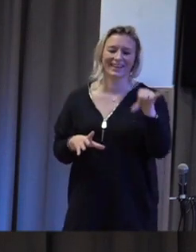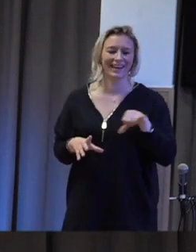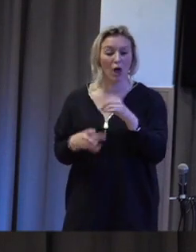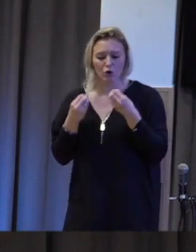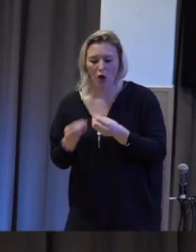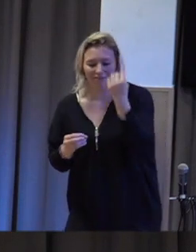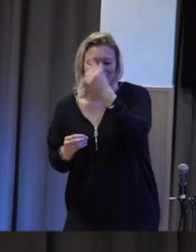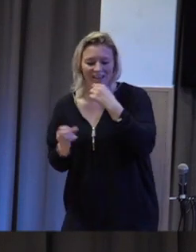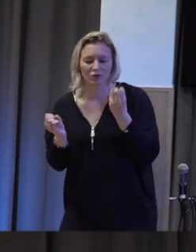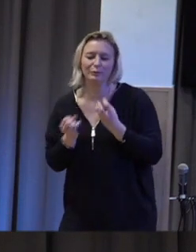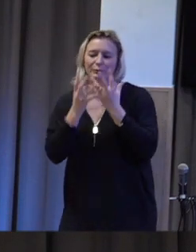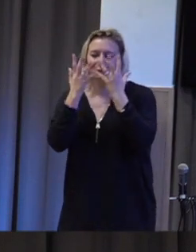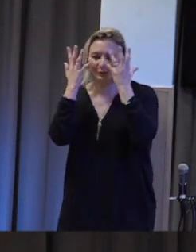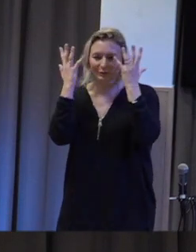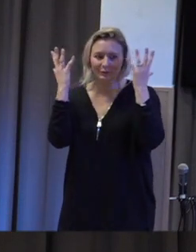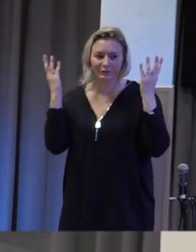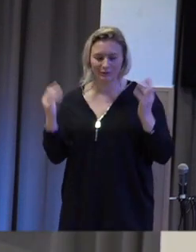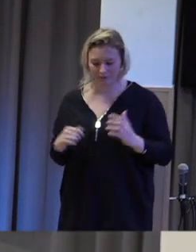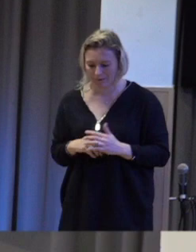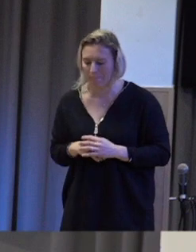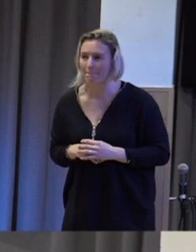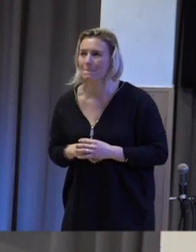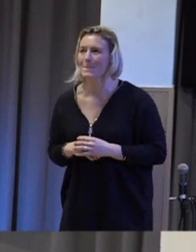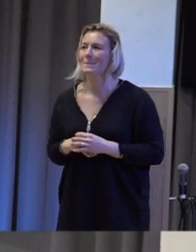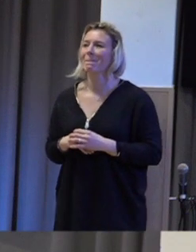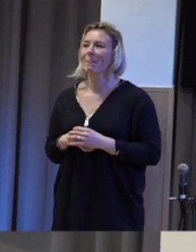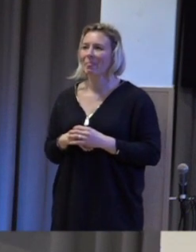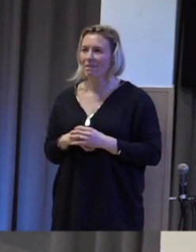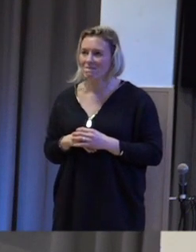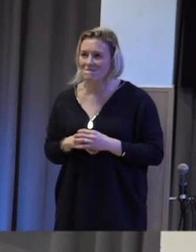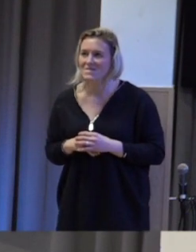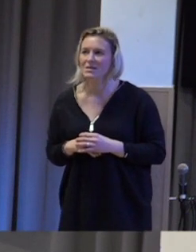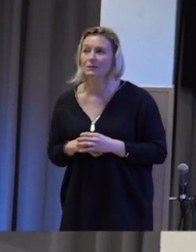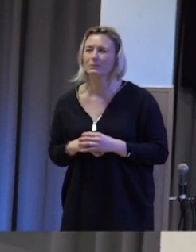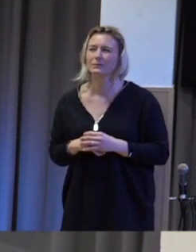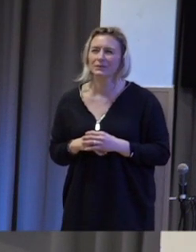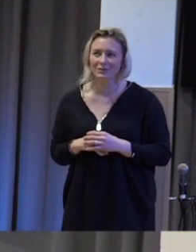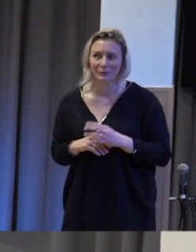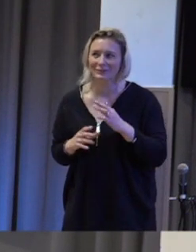Dans Proverbe 21:20, il est dit « De précieux trésors de l'huile sont dans la demeure du sage. »